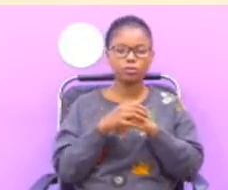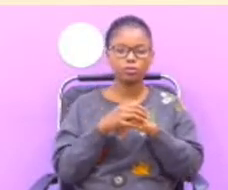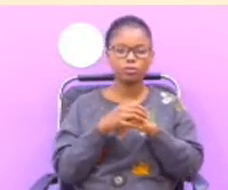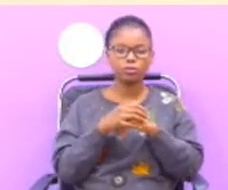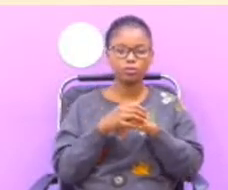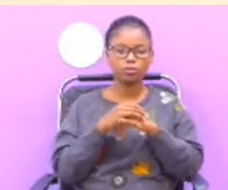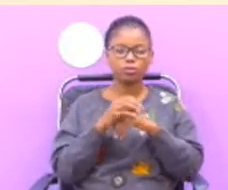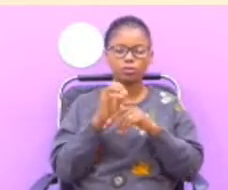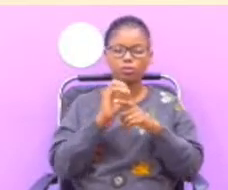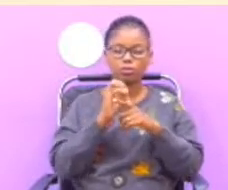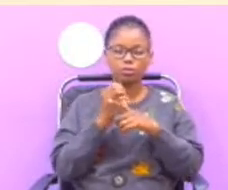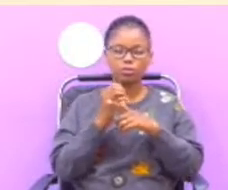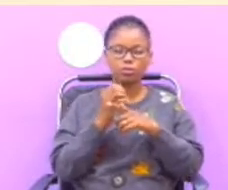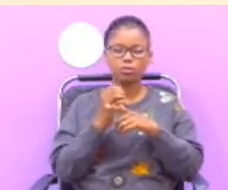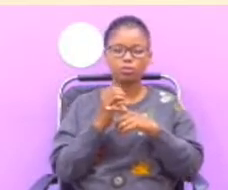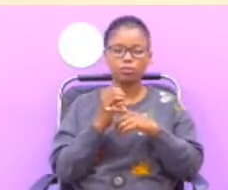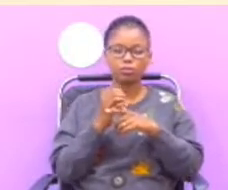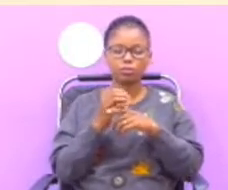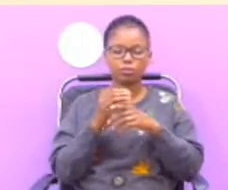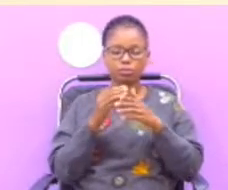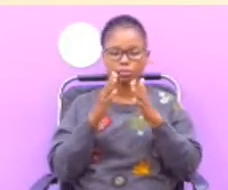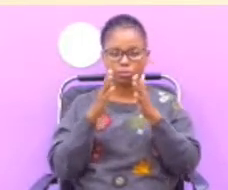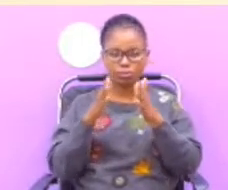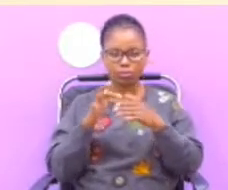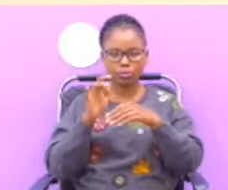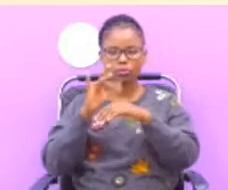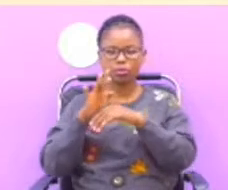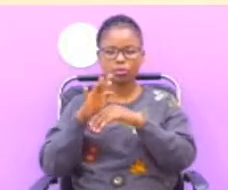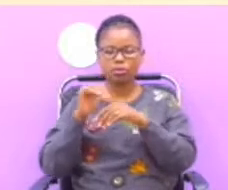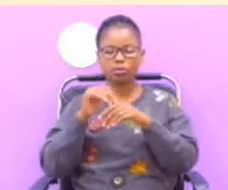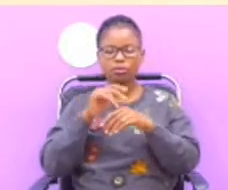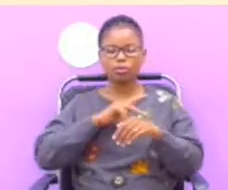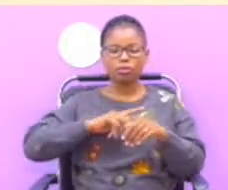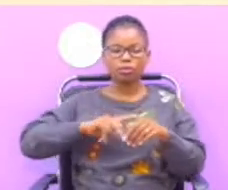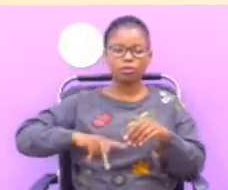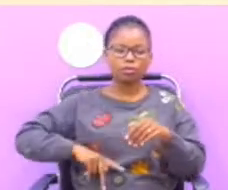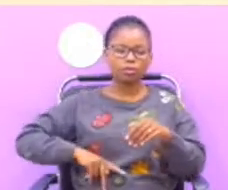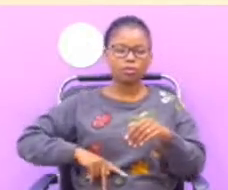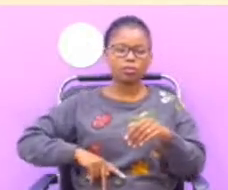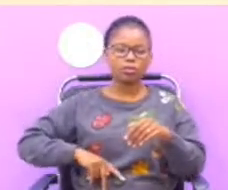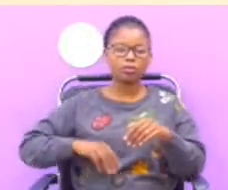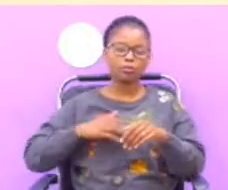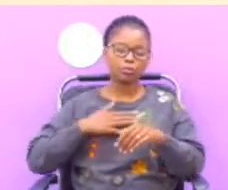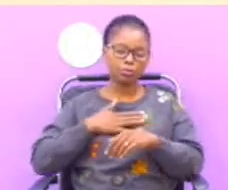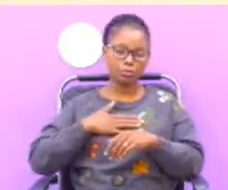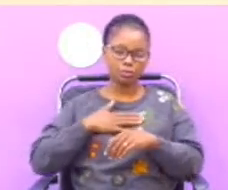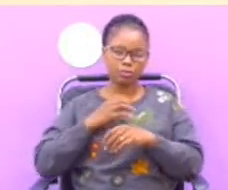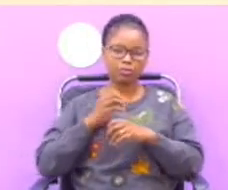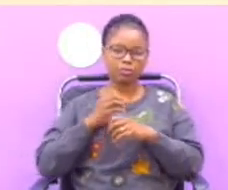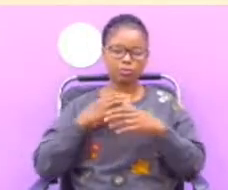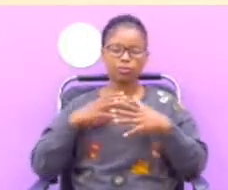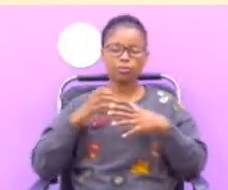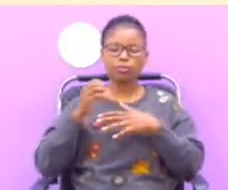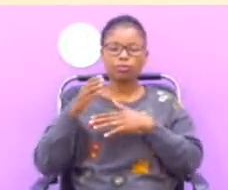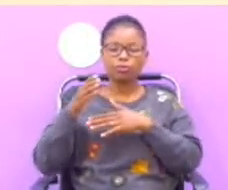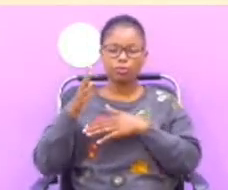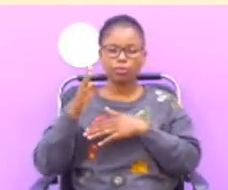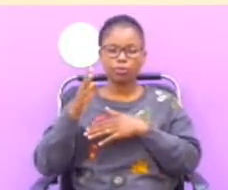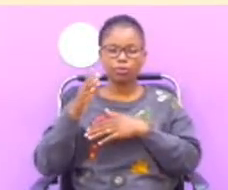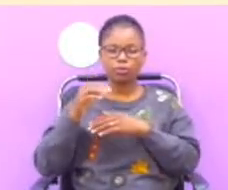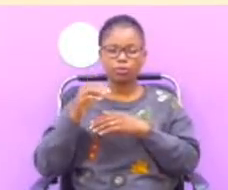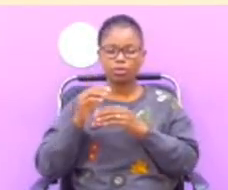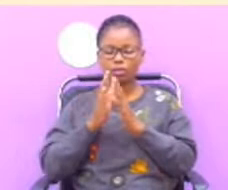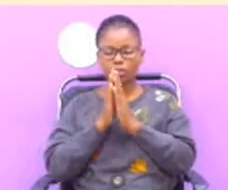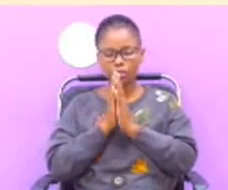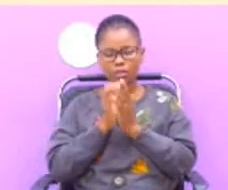Kanarigi uka koraga mudu ni ya tumuo kule mudhamaki. No aloiga uya adogo gai daidhia iginyele mudhamaki. Ugo tigo gai wito